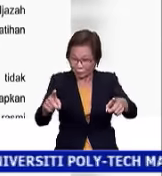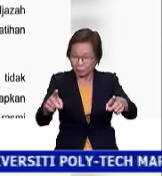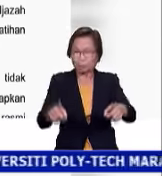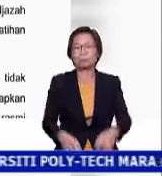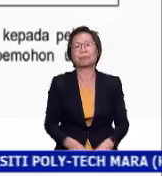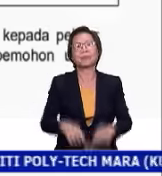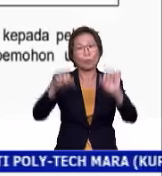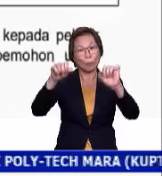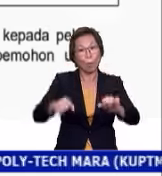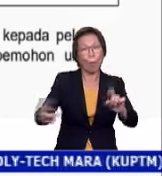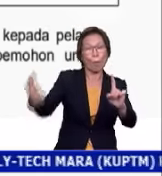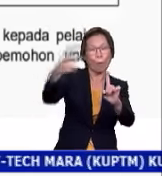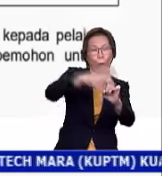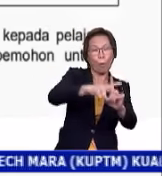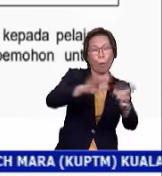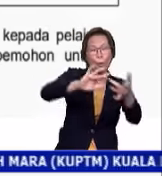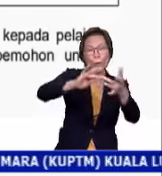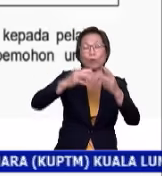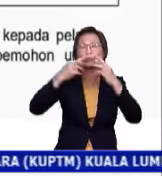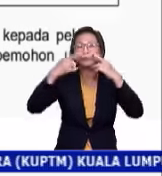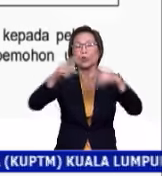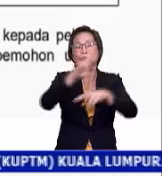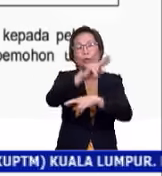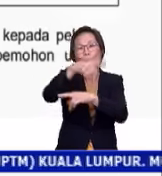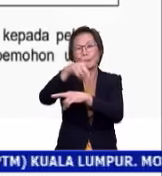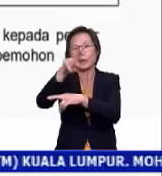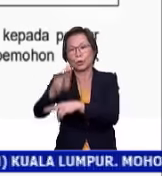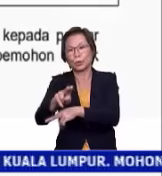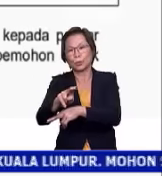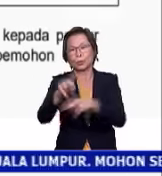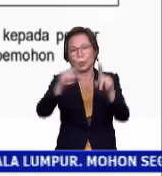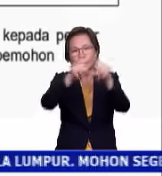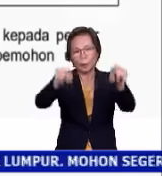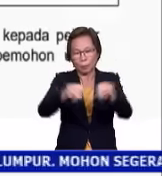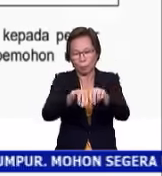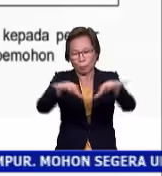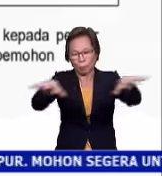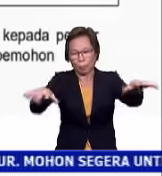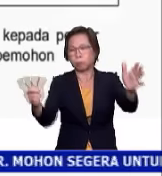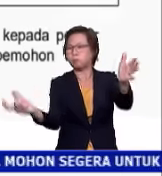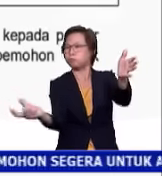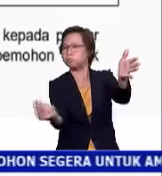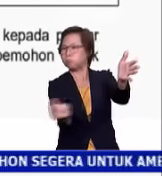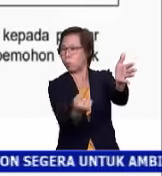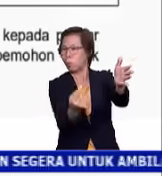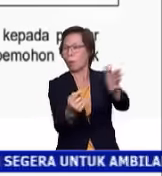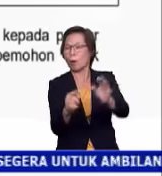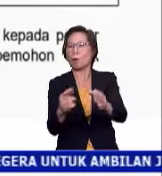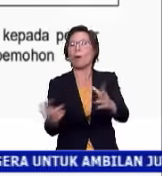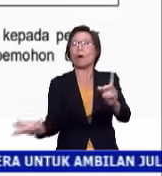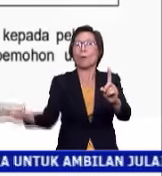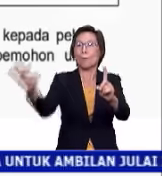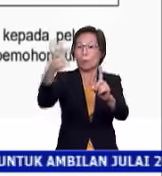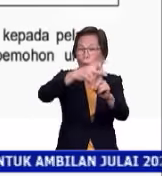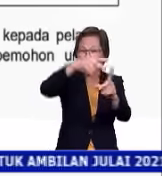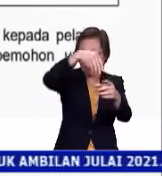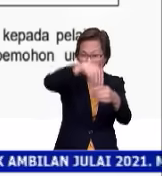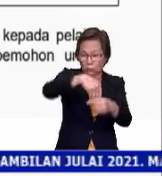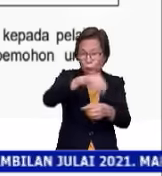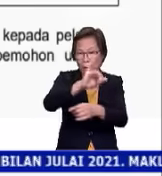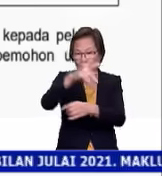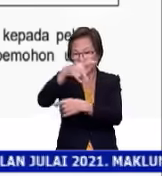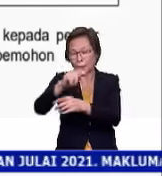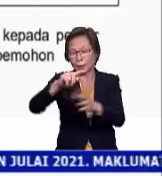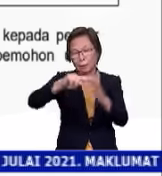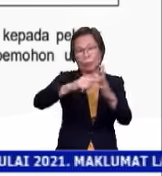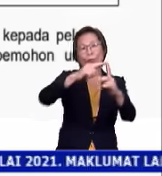Permohonan boleh dibuat menerusi portal rasmi UPU di laman Sesawang tertera. Sebelum ini, permohonan masuk IPTA dibuka pada